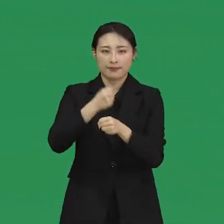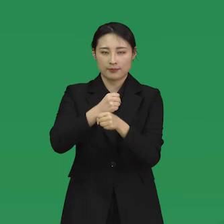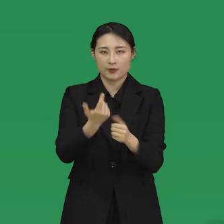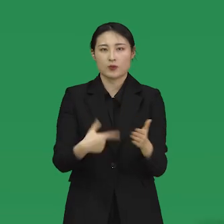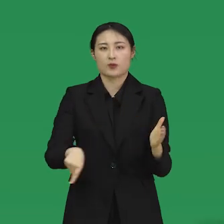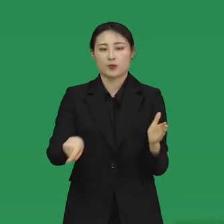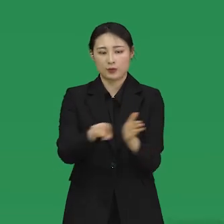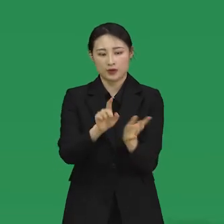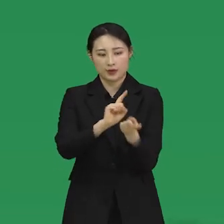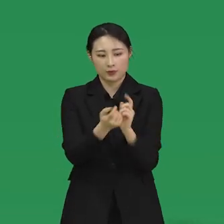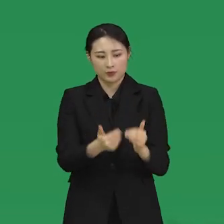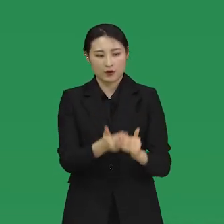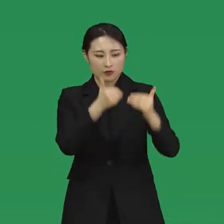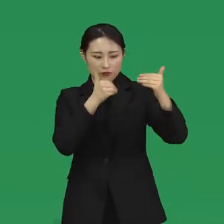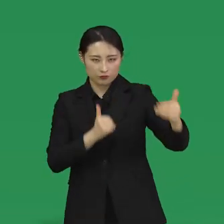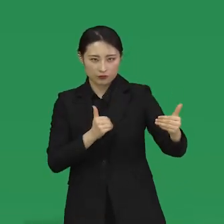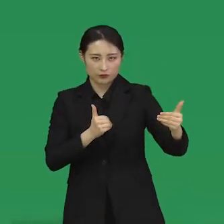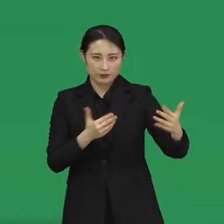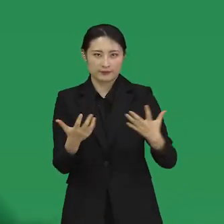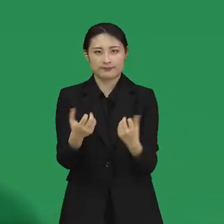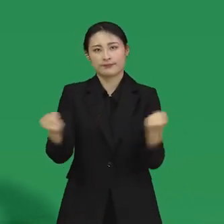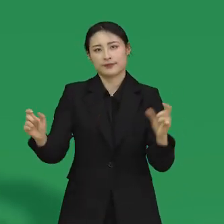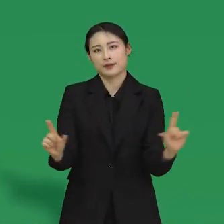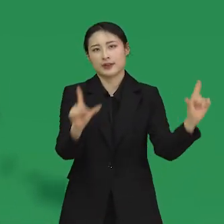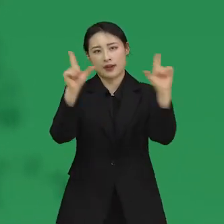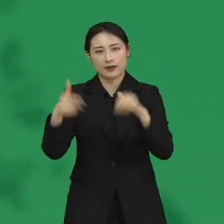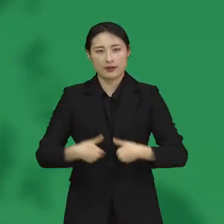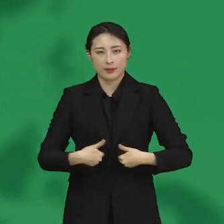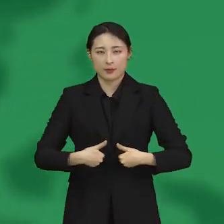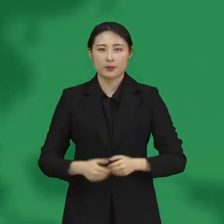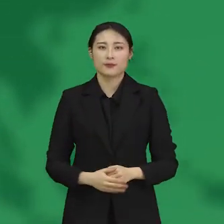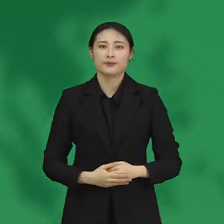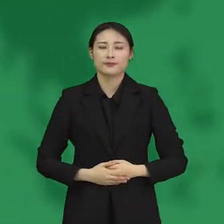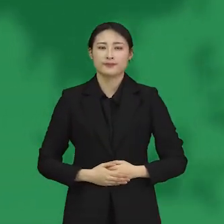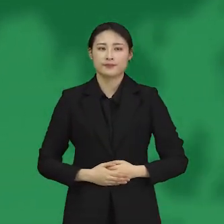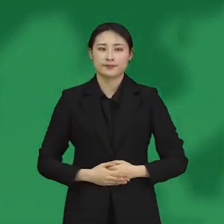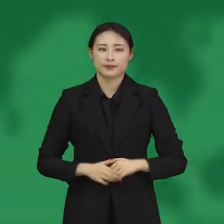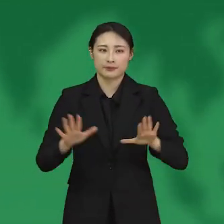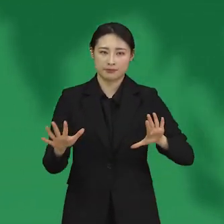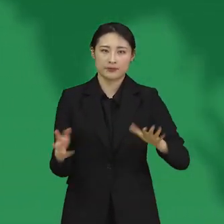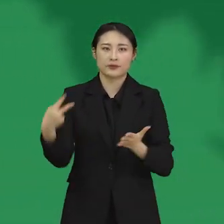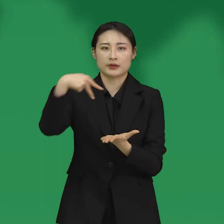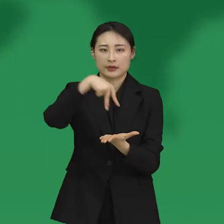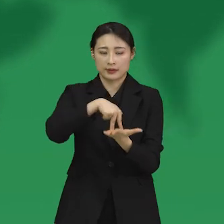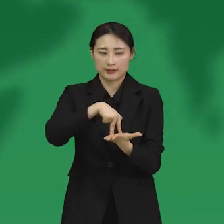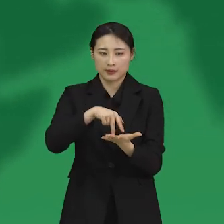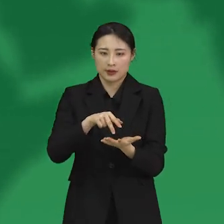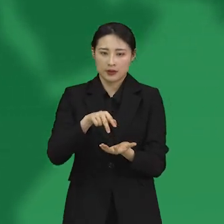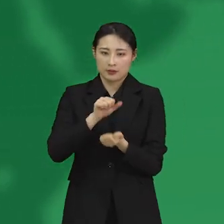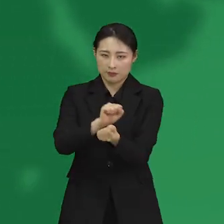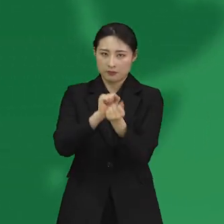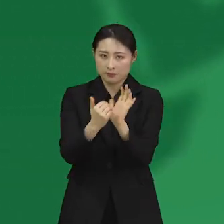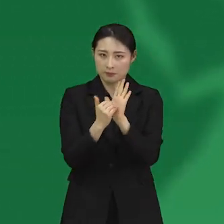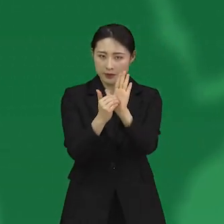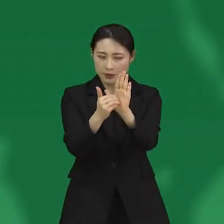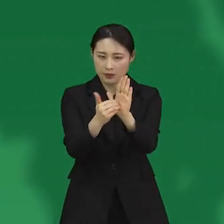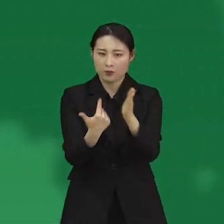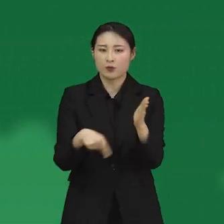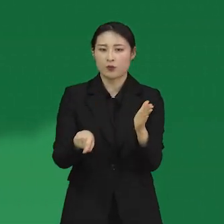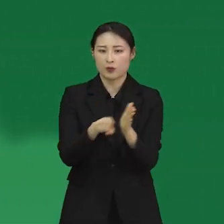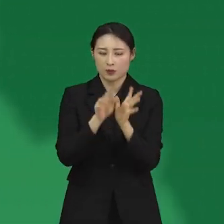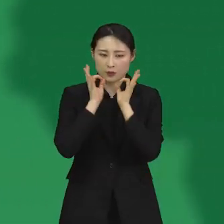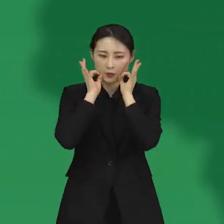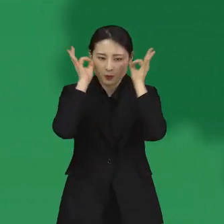서로 거리를 두고 떨어져 살아야 하는 때입니다. 이 자리를 빌려서 방역 현장에서 고군분투하는